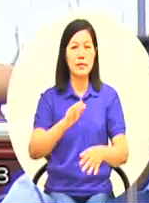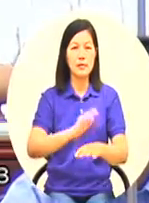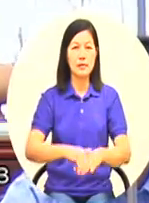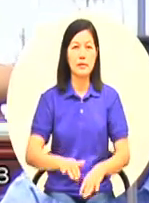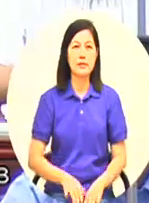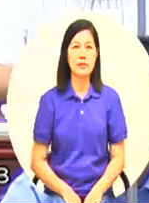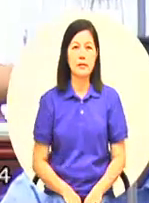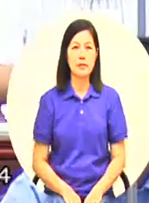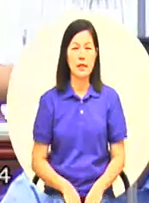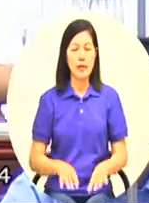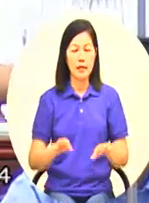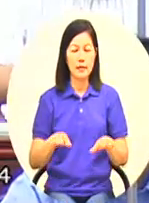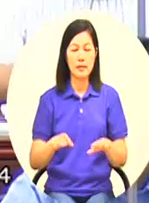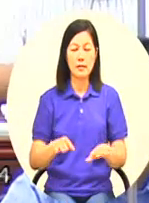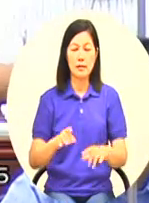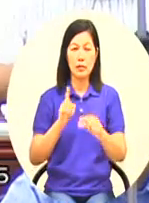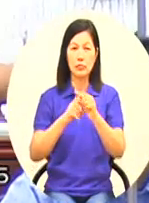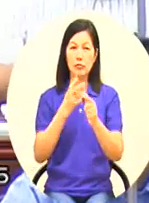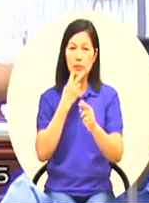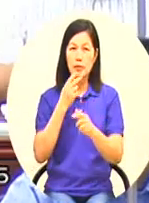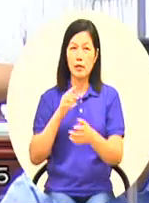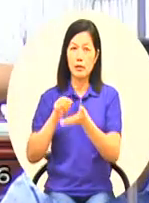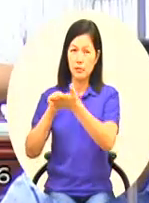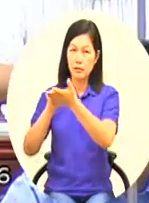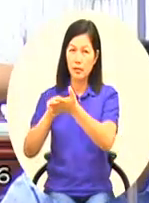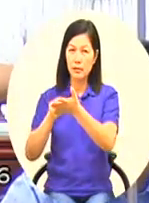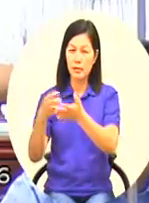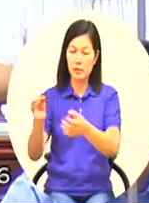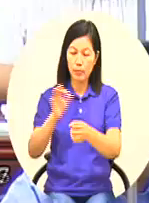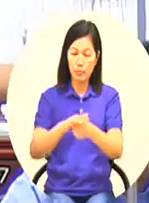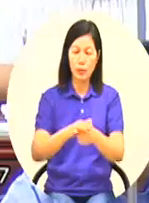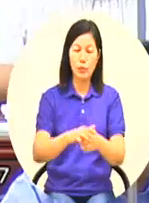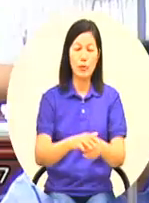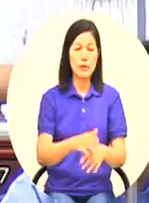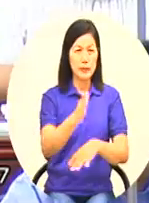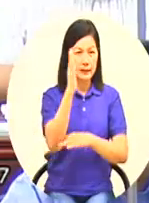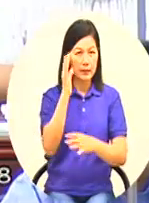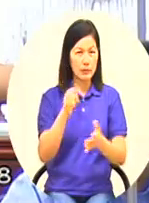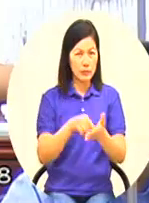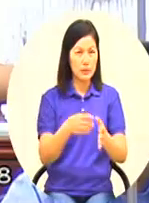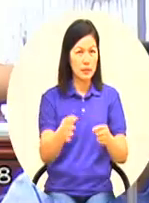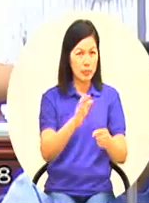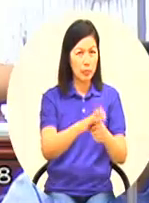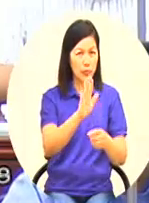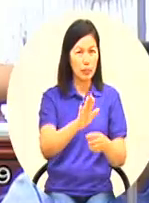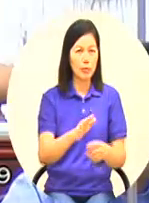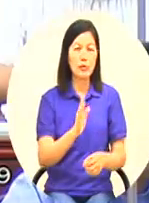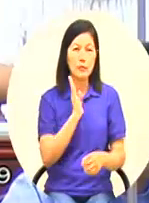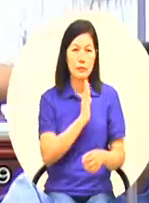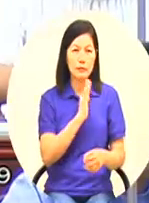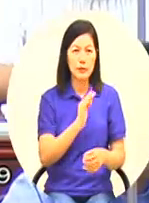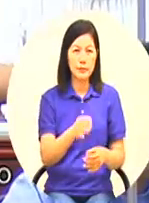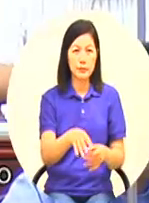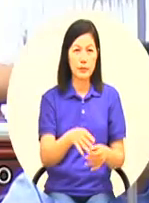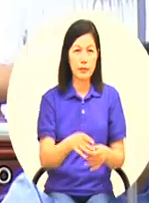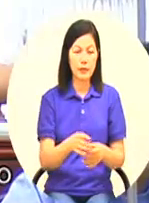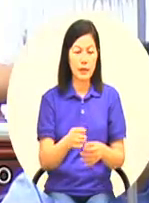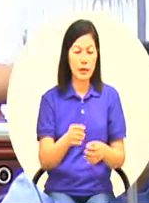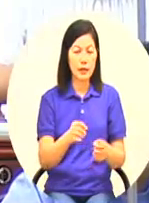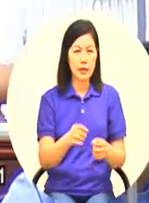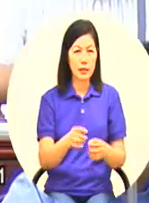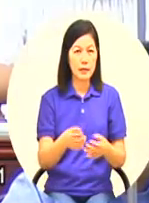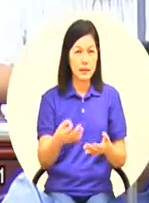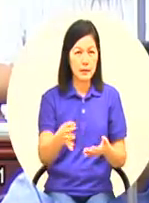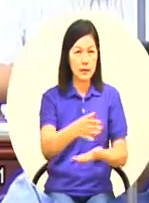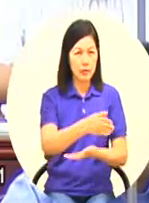不管跟中央在争取预算也好，或者市府争取预算，还有利用一些废青基金，就在积极的来替换我们现